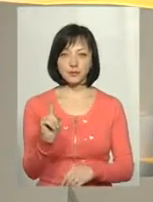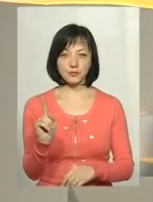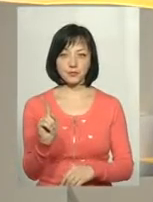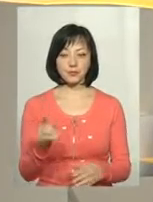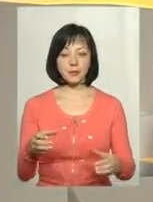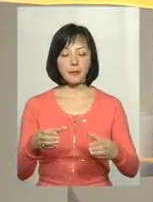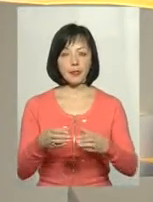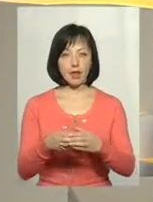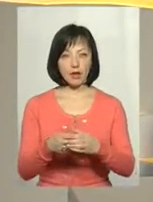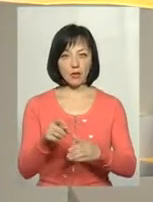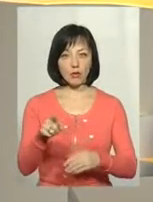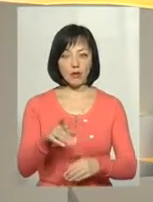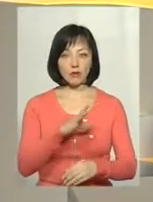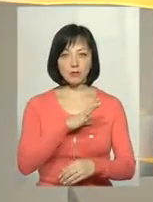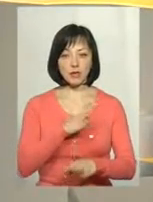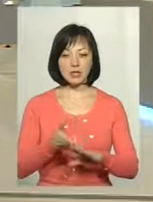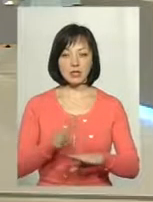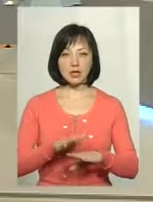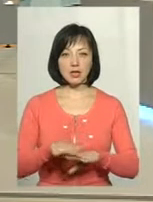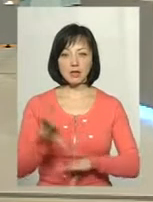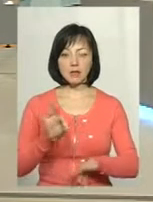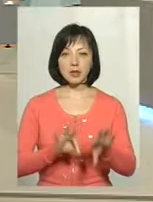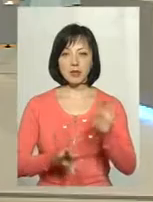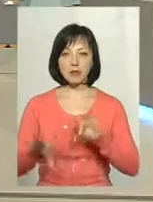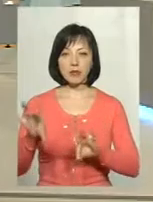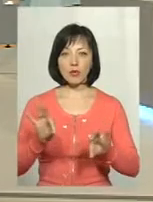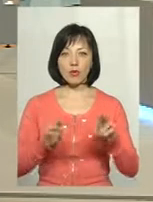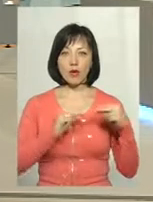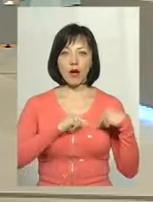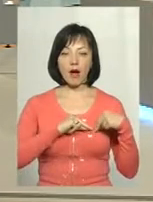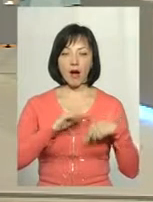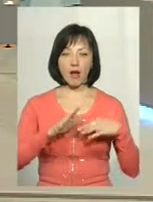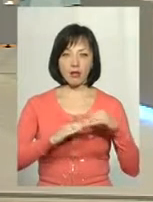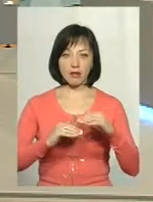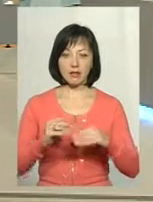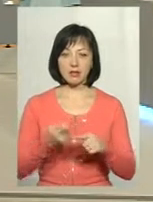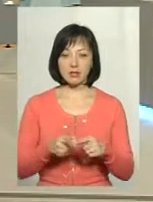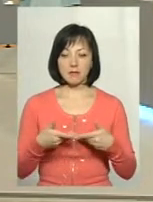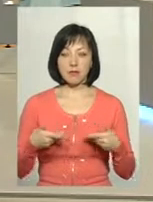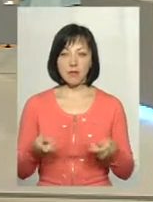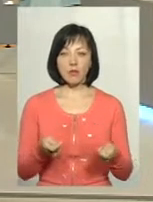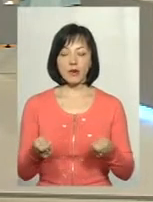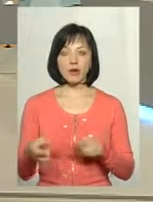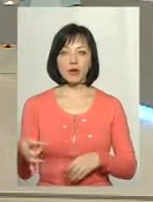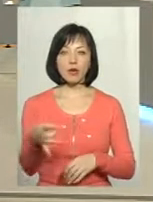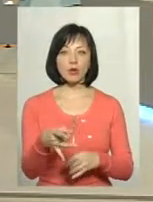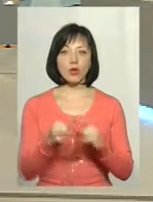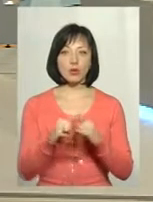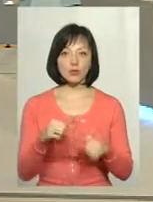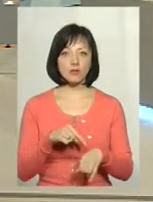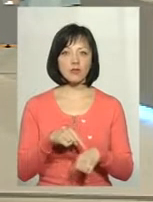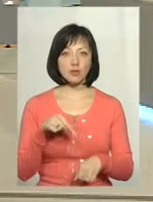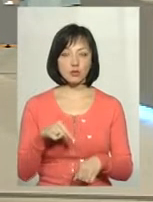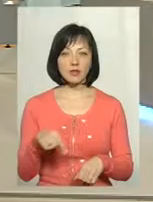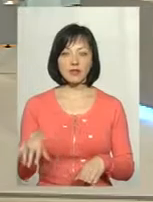в громадах була складність з підбором кадрового потенціалу. Ну, це ми, як управління регіонального розвитку, відчули,